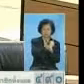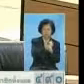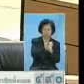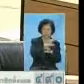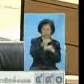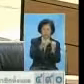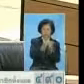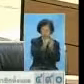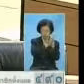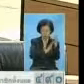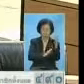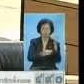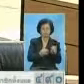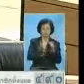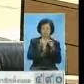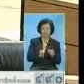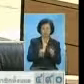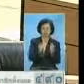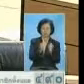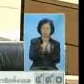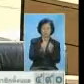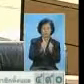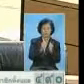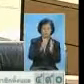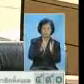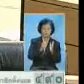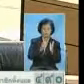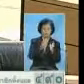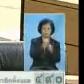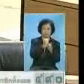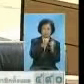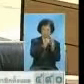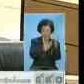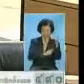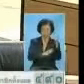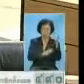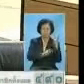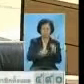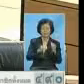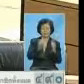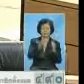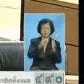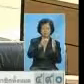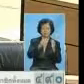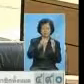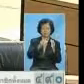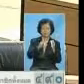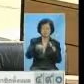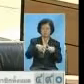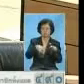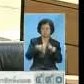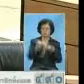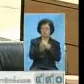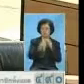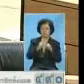ได้เสร็จแล้วตกลงกับผู้ผลิตนะครับว่าเราพูดตรงๆเลยมันไม่ใช่ใจไม้ไสยกรรมนะมันเป็นเรื่องที่ประชาชนของแต่ละประเทศ